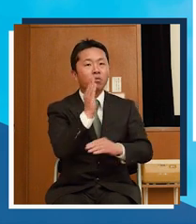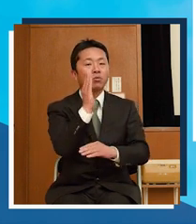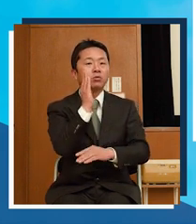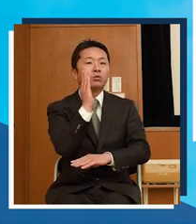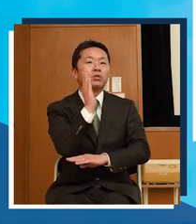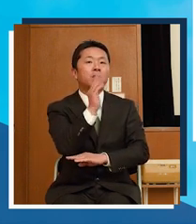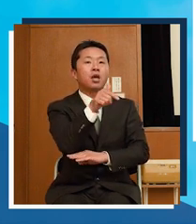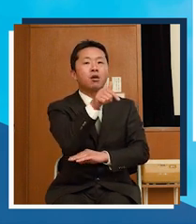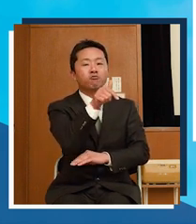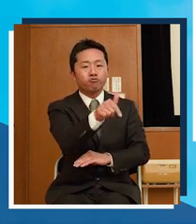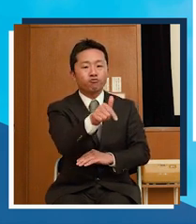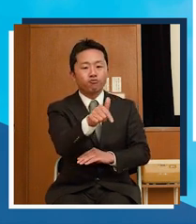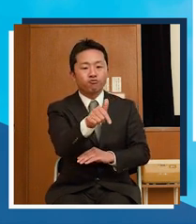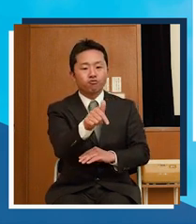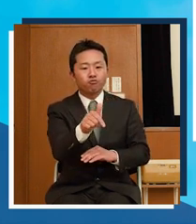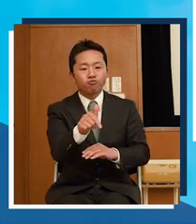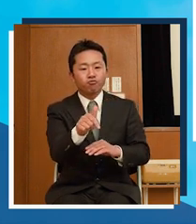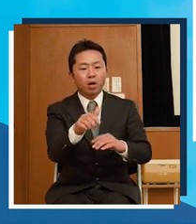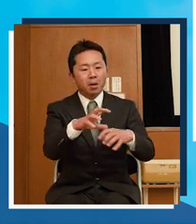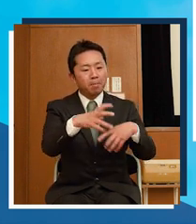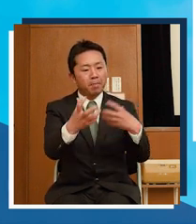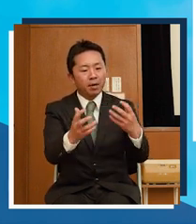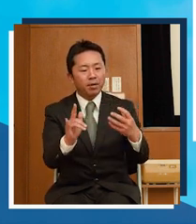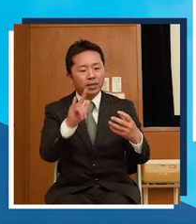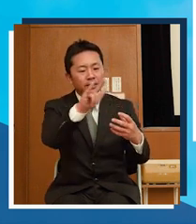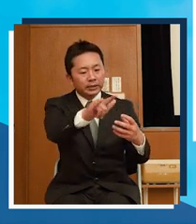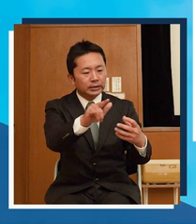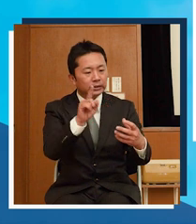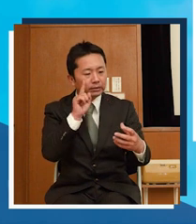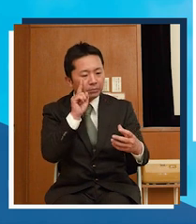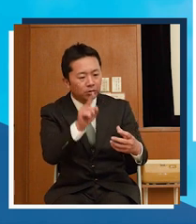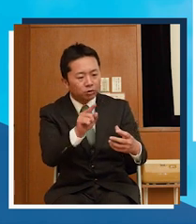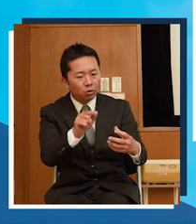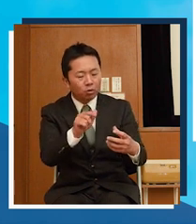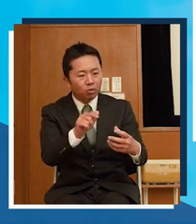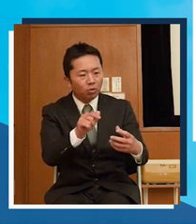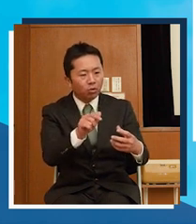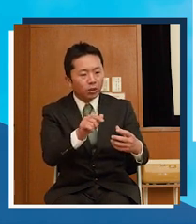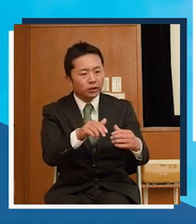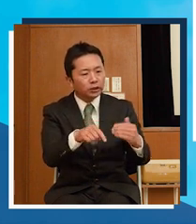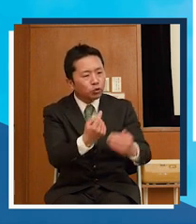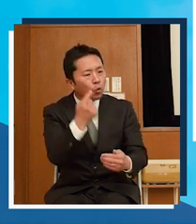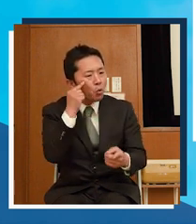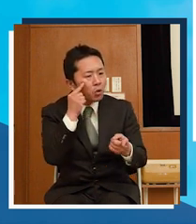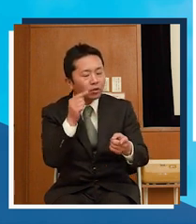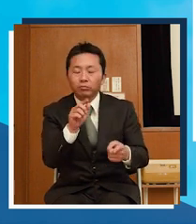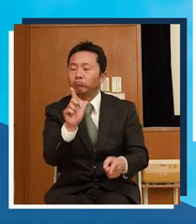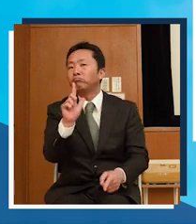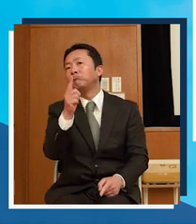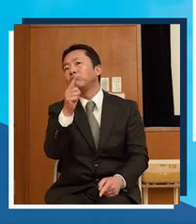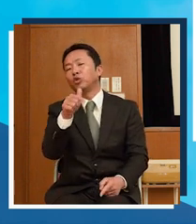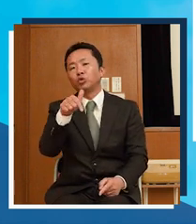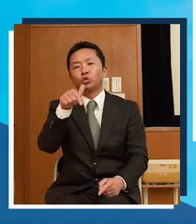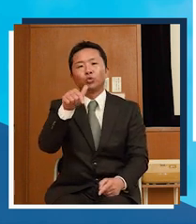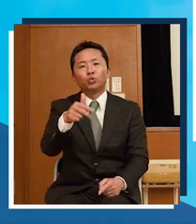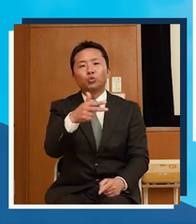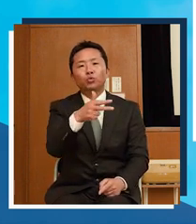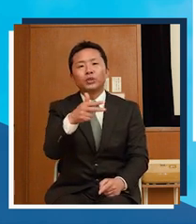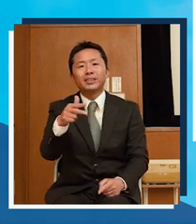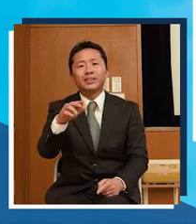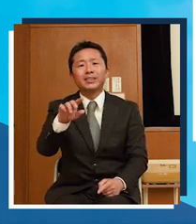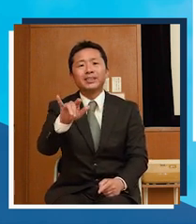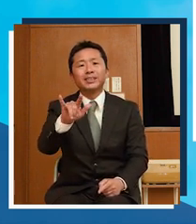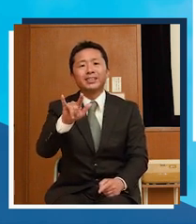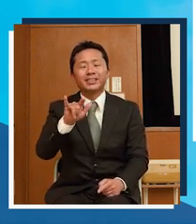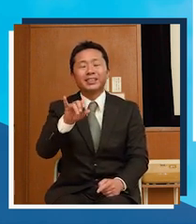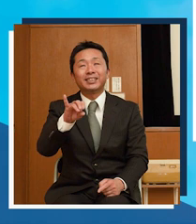バラバラになった機体を見てもえ富士着水ハードランディングと言ってます一体どこが